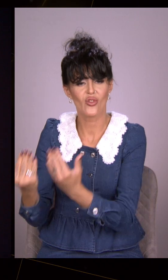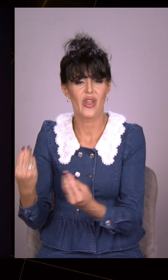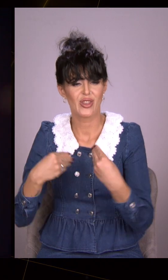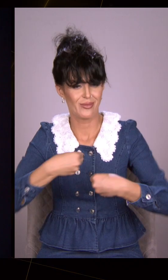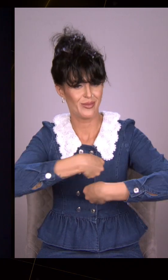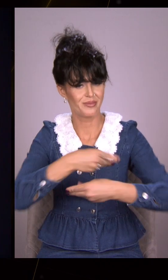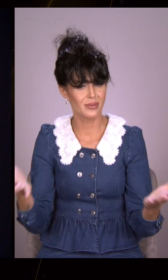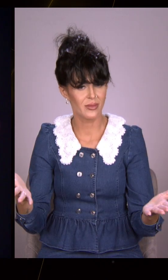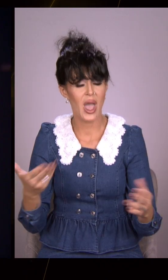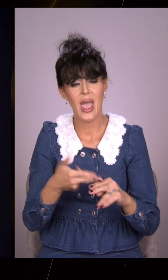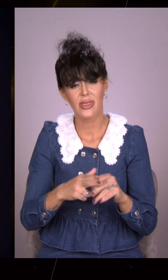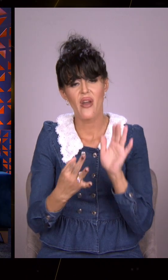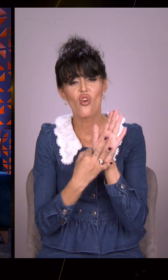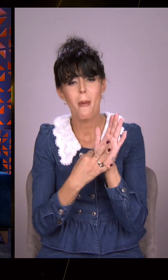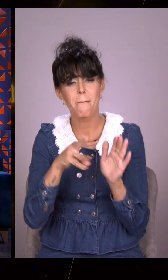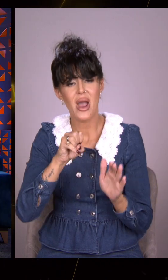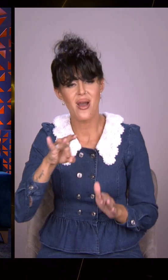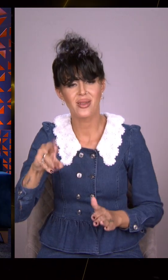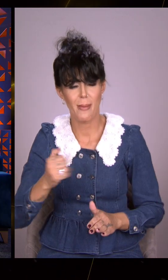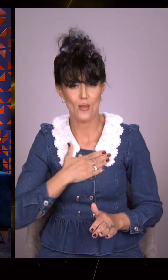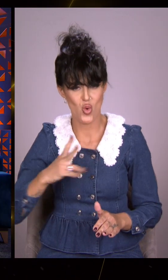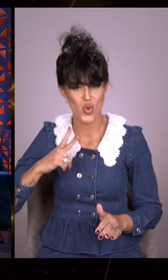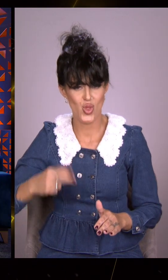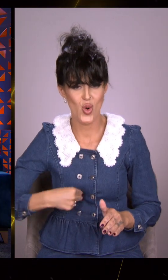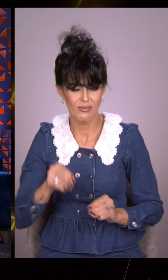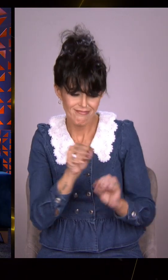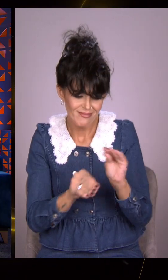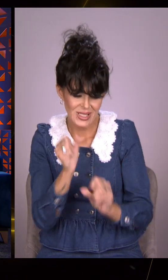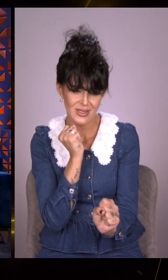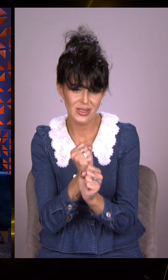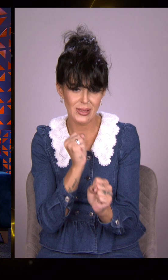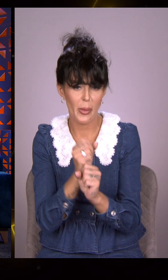березня робила. Не встигла віддати.